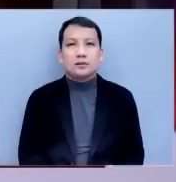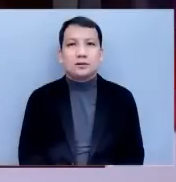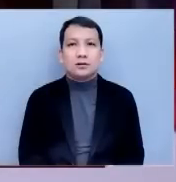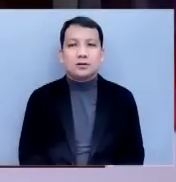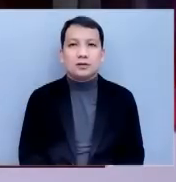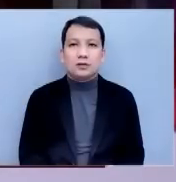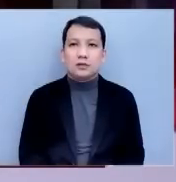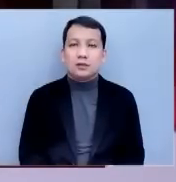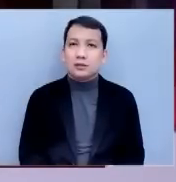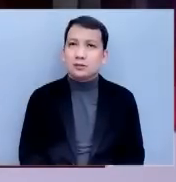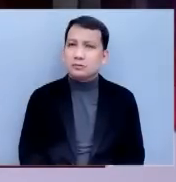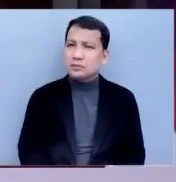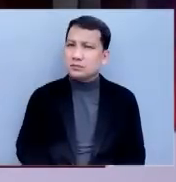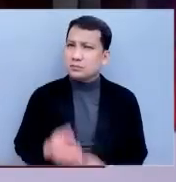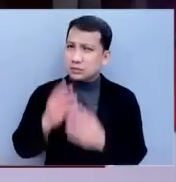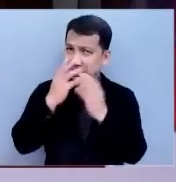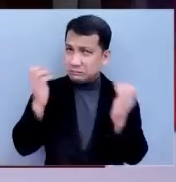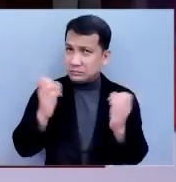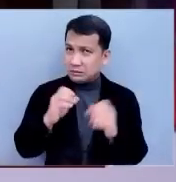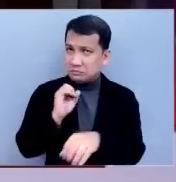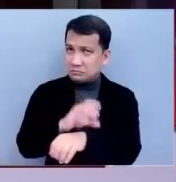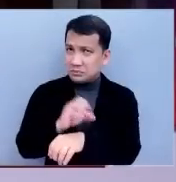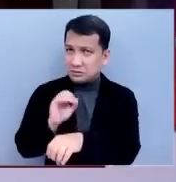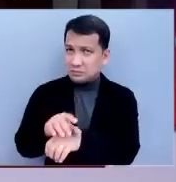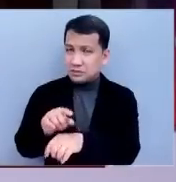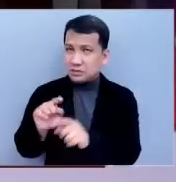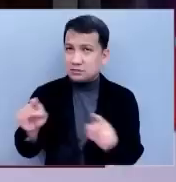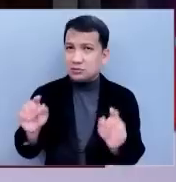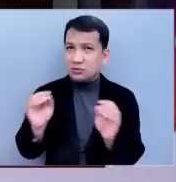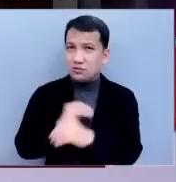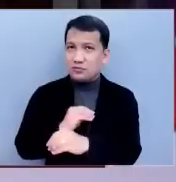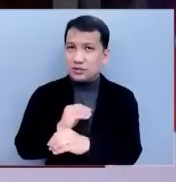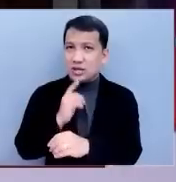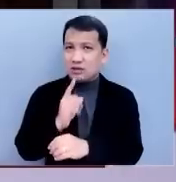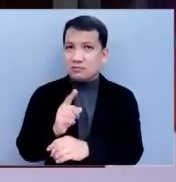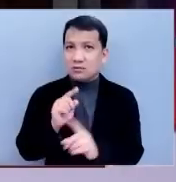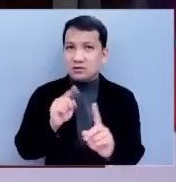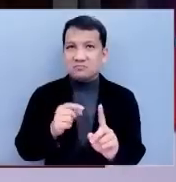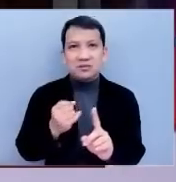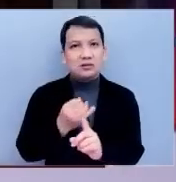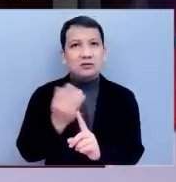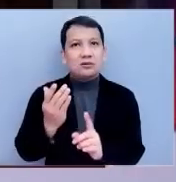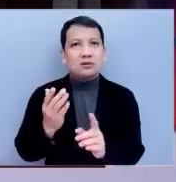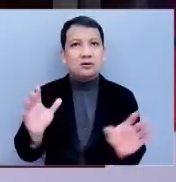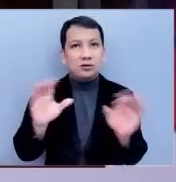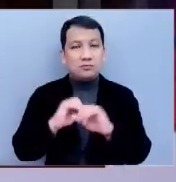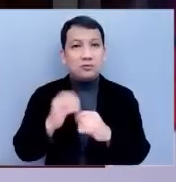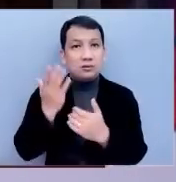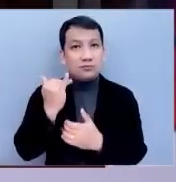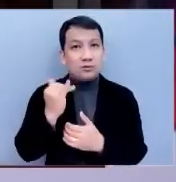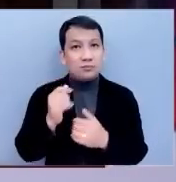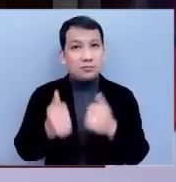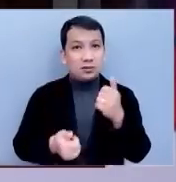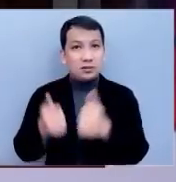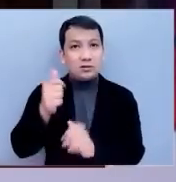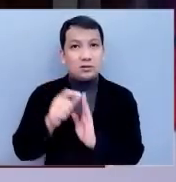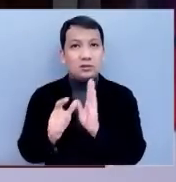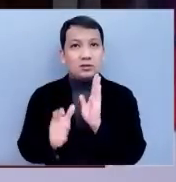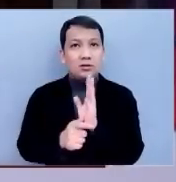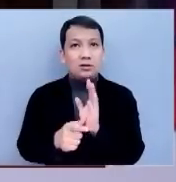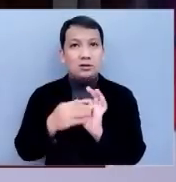May kinaiinisan ba kayong mga marites sa opisina? Bilang na ang araw nila. Kapag naisabatas ang